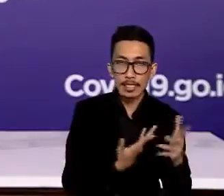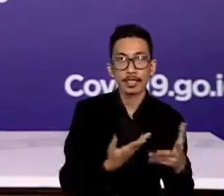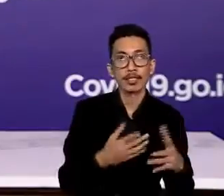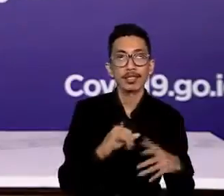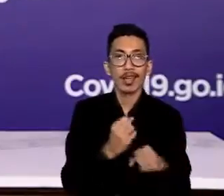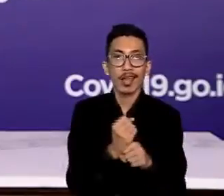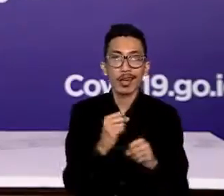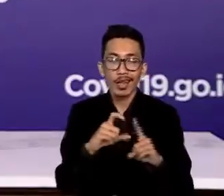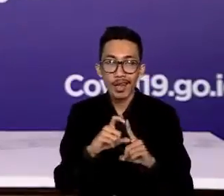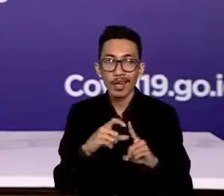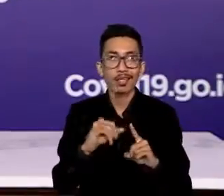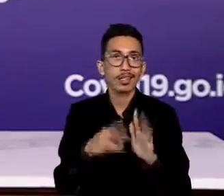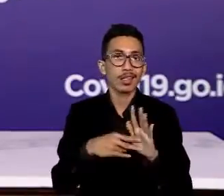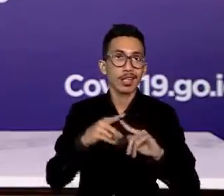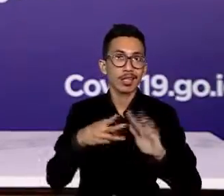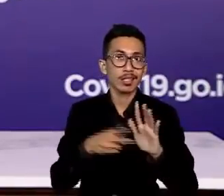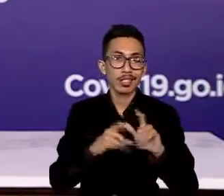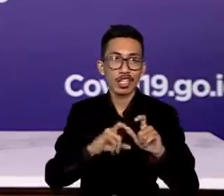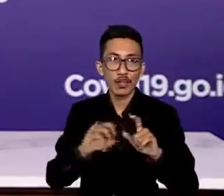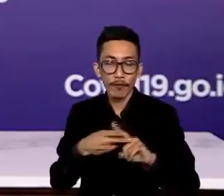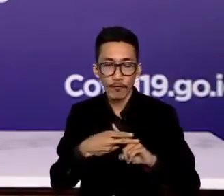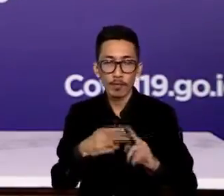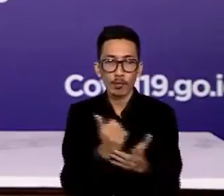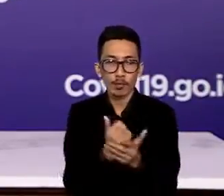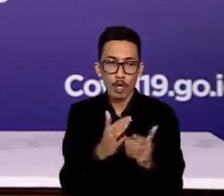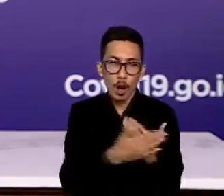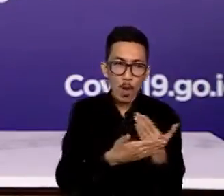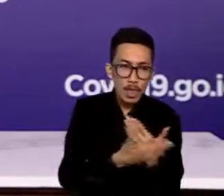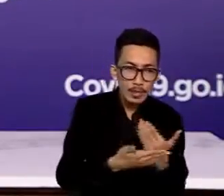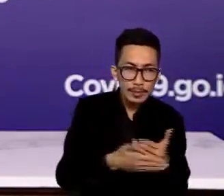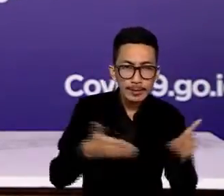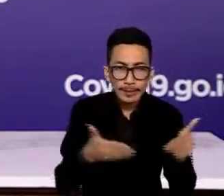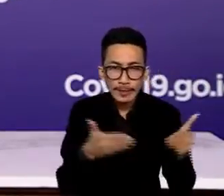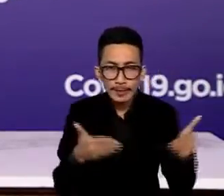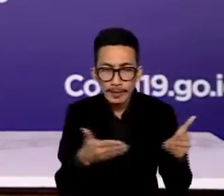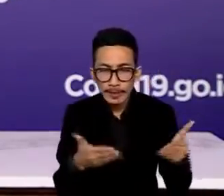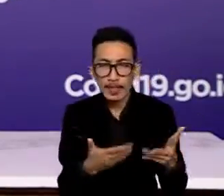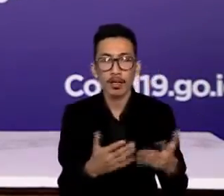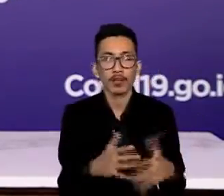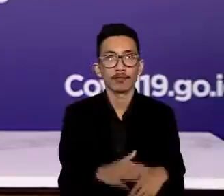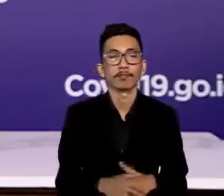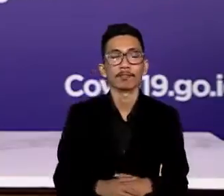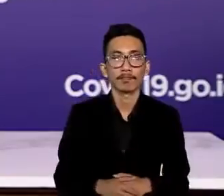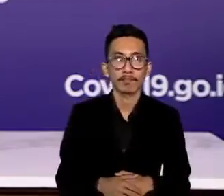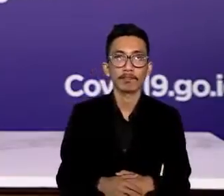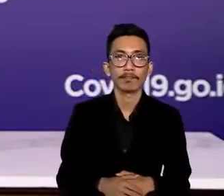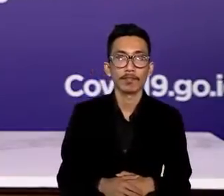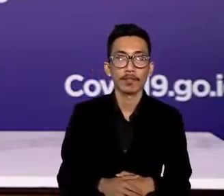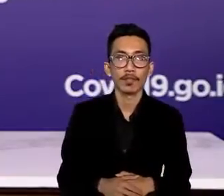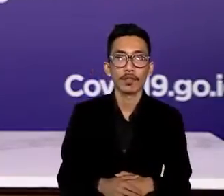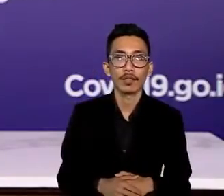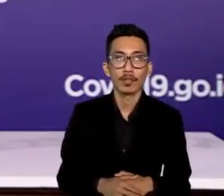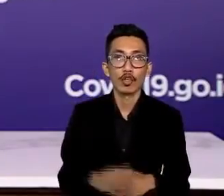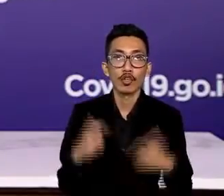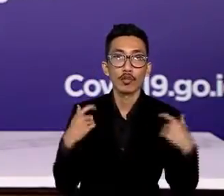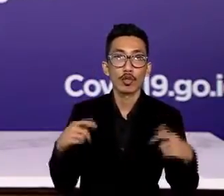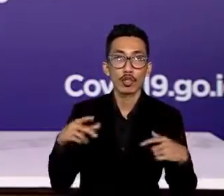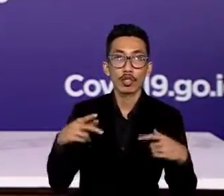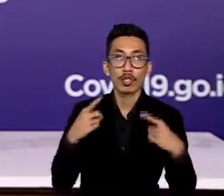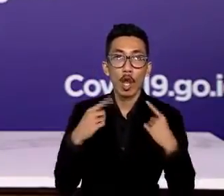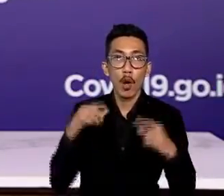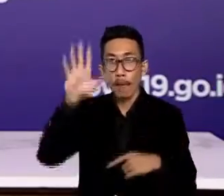agar kematian dapat menurun di lain pihak untuk gubernur provinsi non Jawa Bali